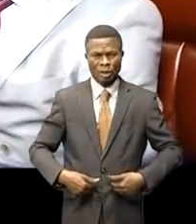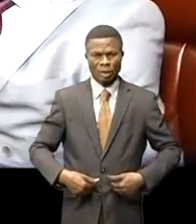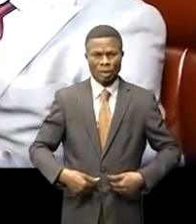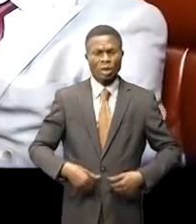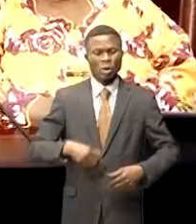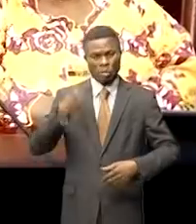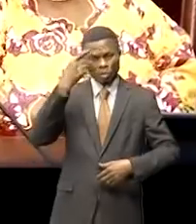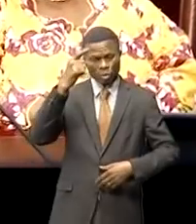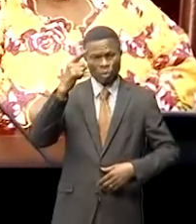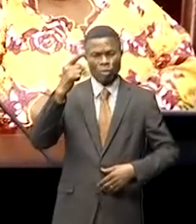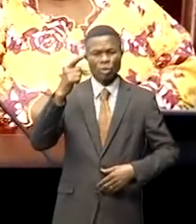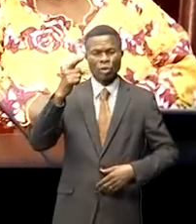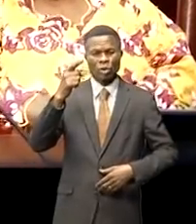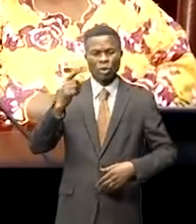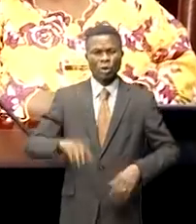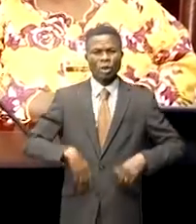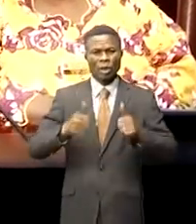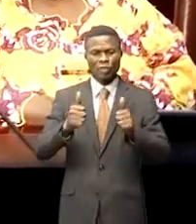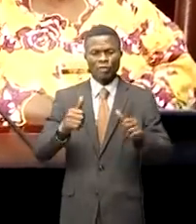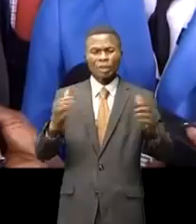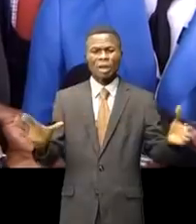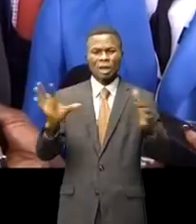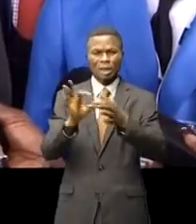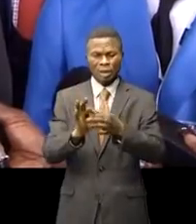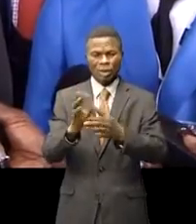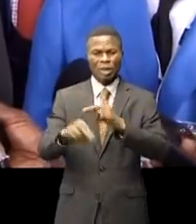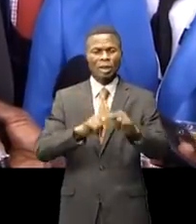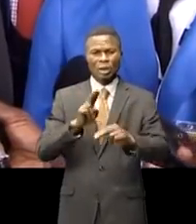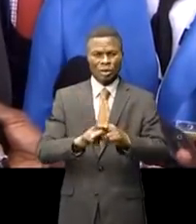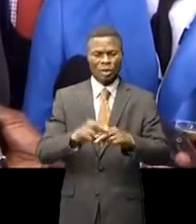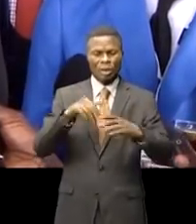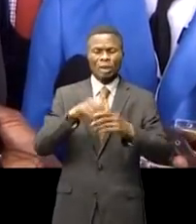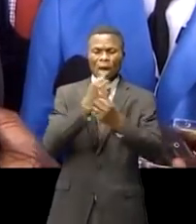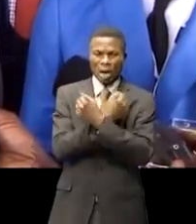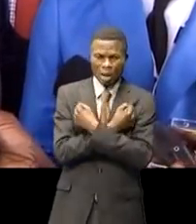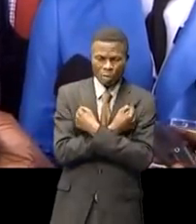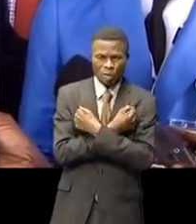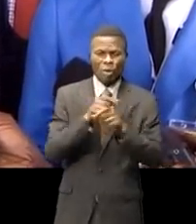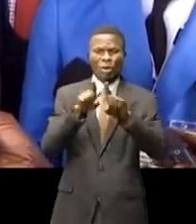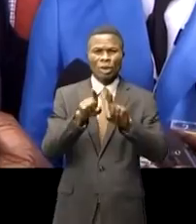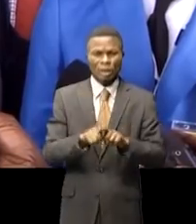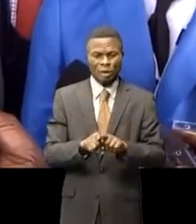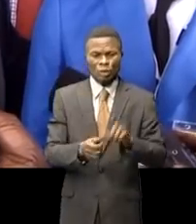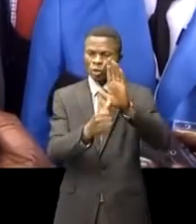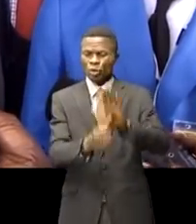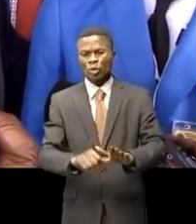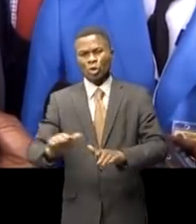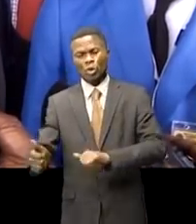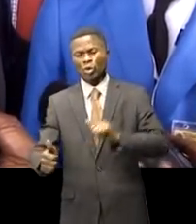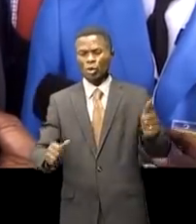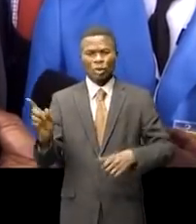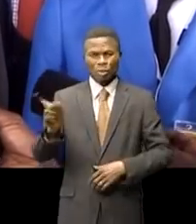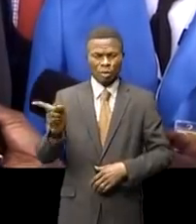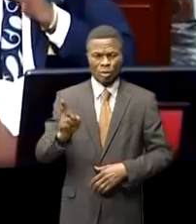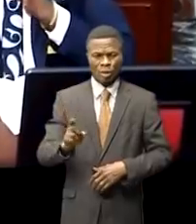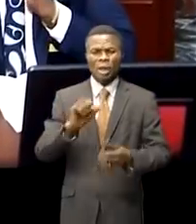pouvoirs dire dans la poison nationale dans l'amour sans discrimination sans